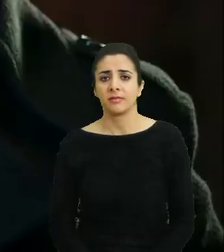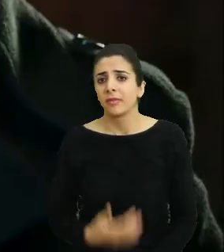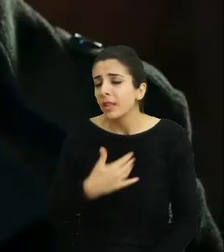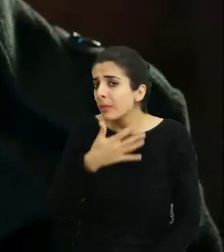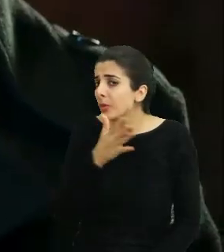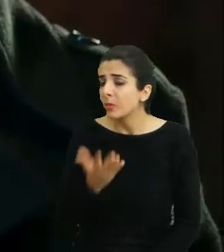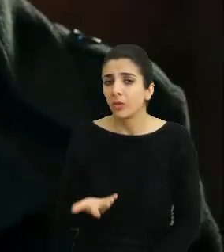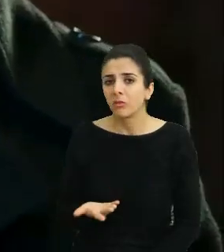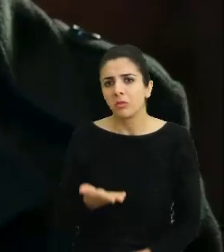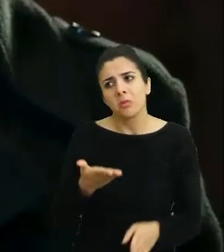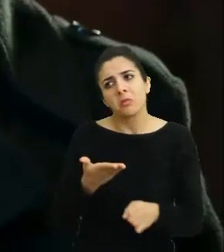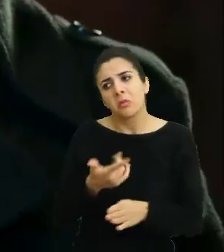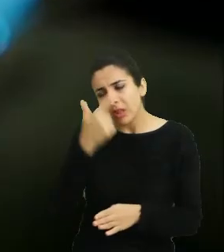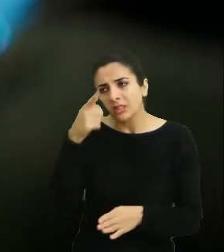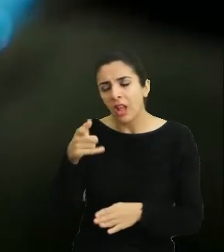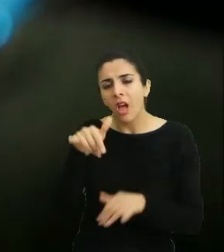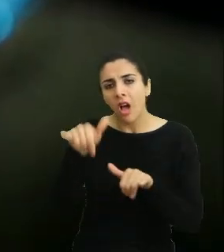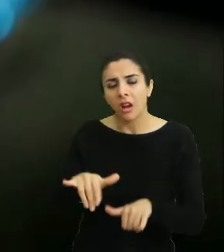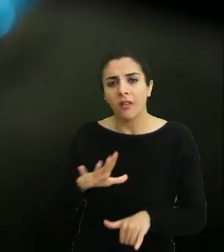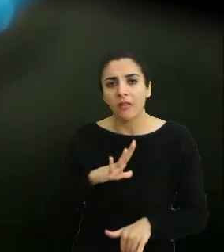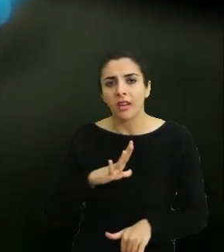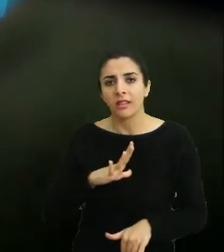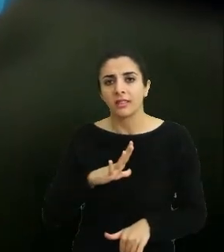Bilmem. Belki de sen haklısın hoca.